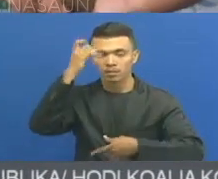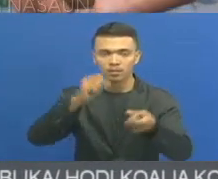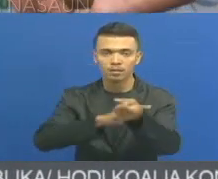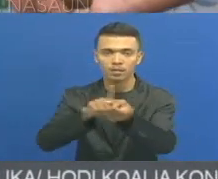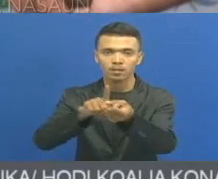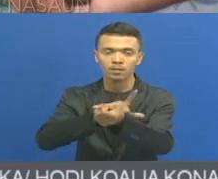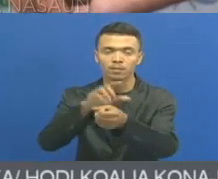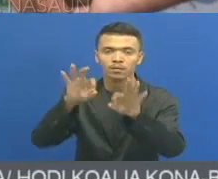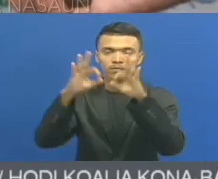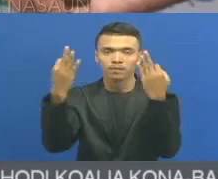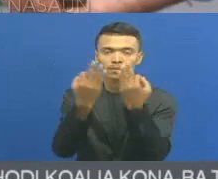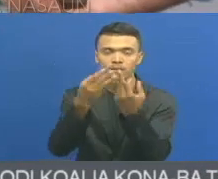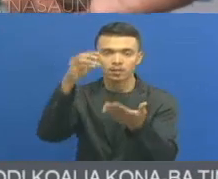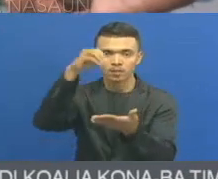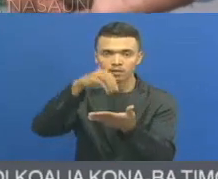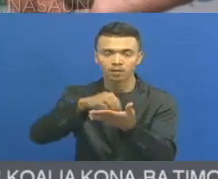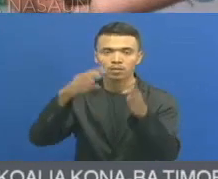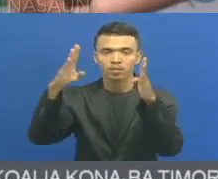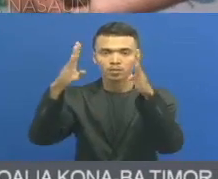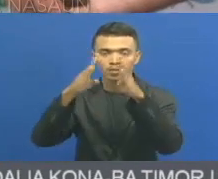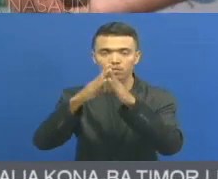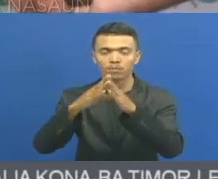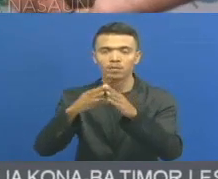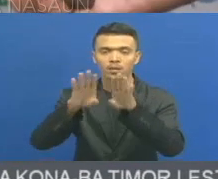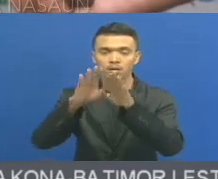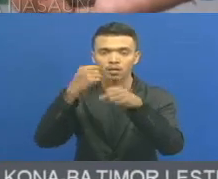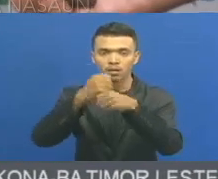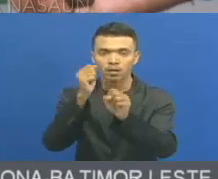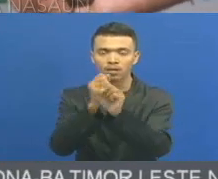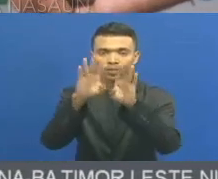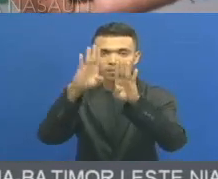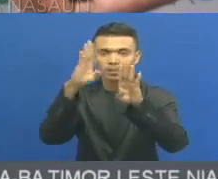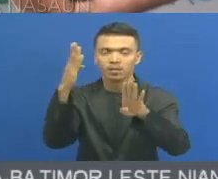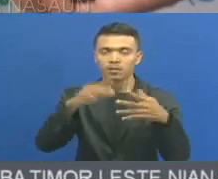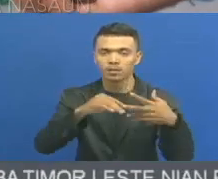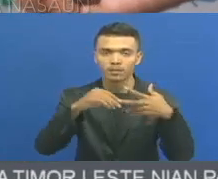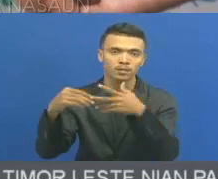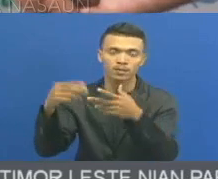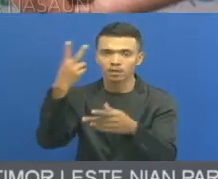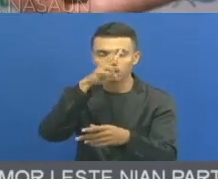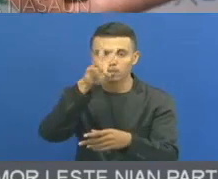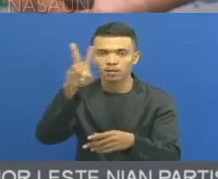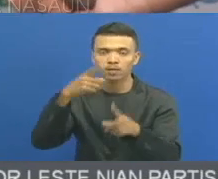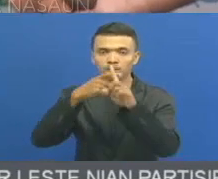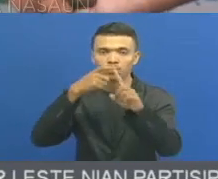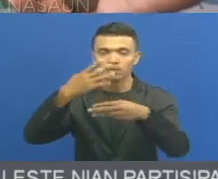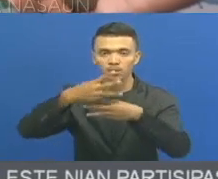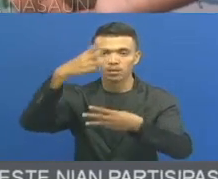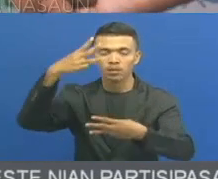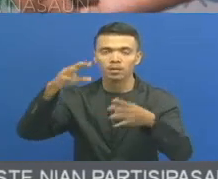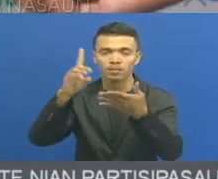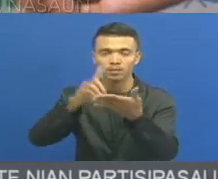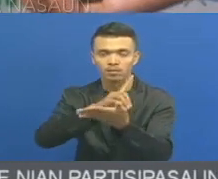famia isola ni he uma ni halau da matang khusus dia, depois ni tengge movimento si janela. Antang dan ini diskriminasi orang dan